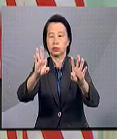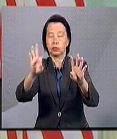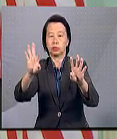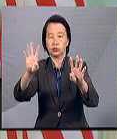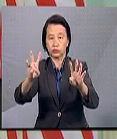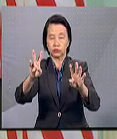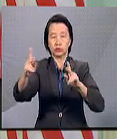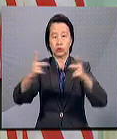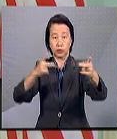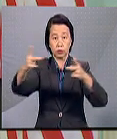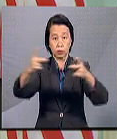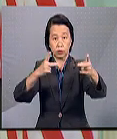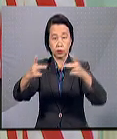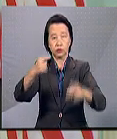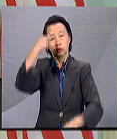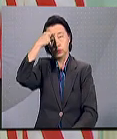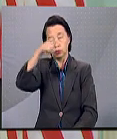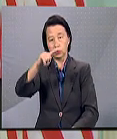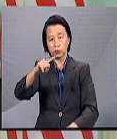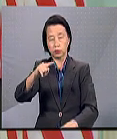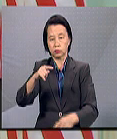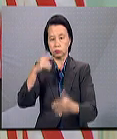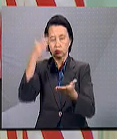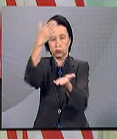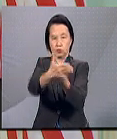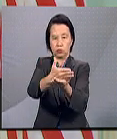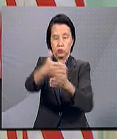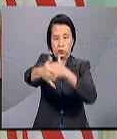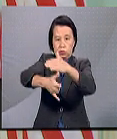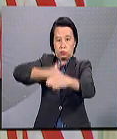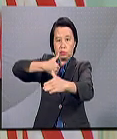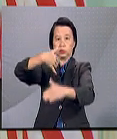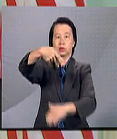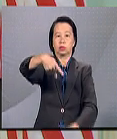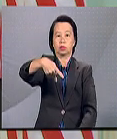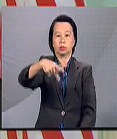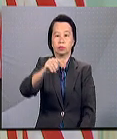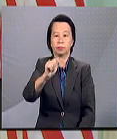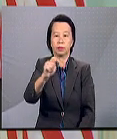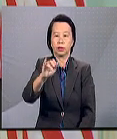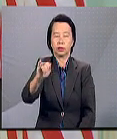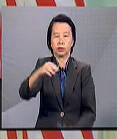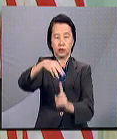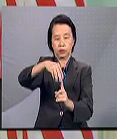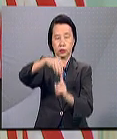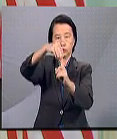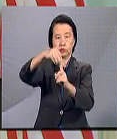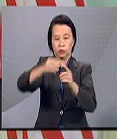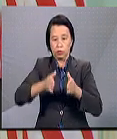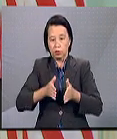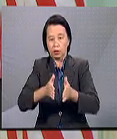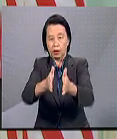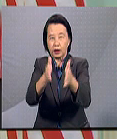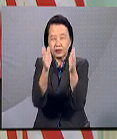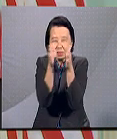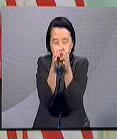43,997 kenderaan bagi mengekang kemasukan pendatang asing tanpa izin terutamanya di lorong-lorong tikus.